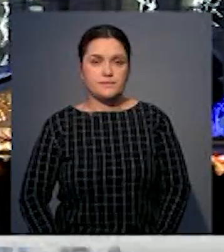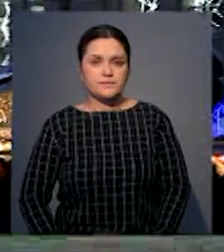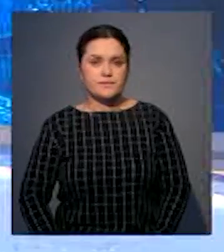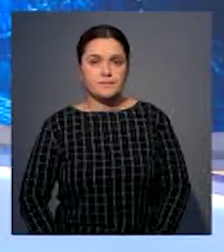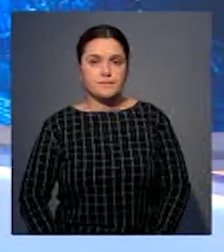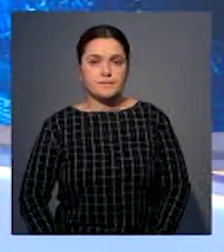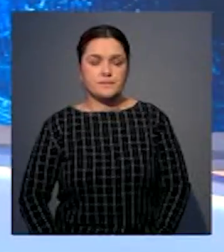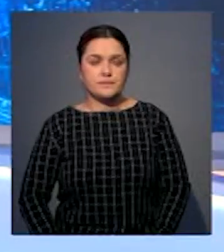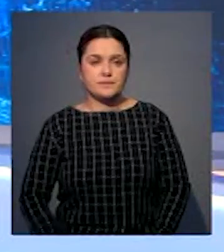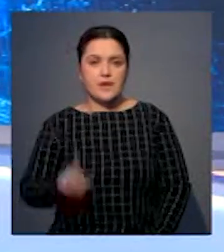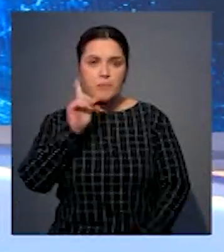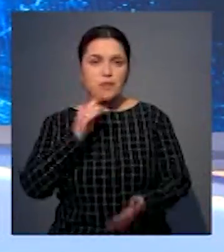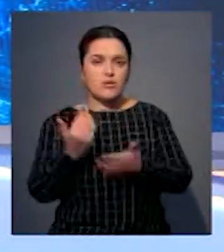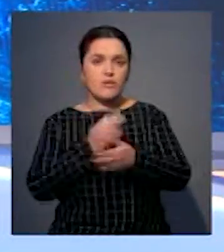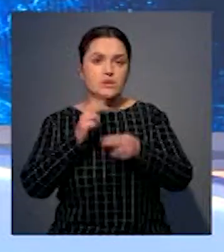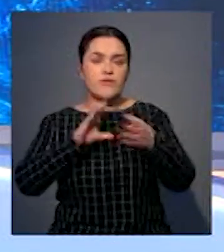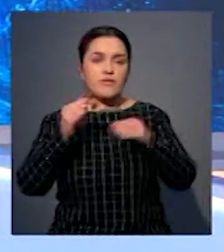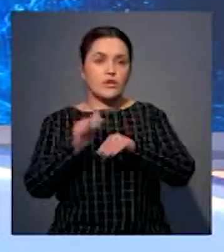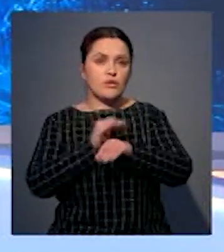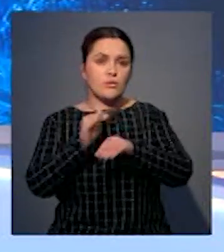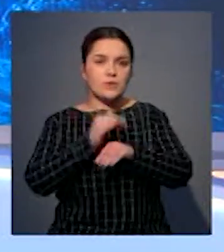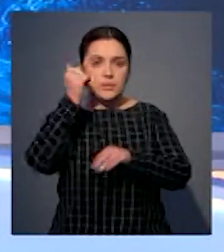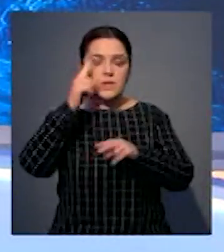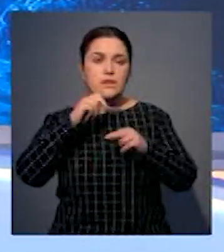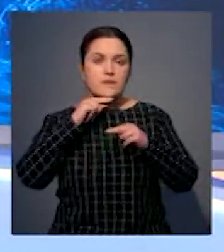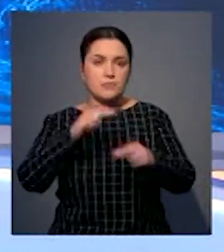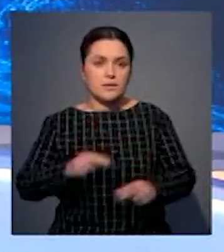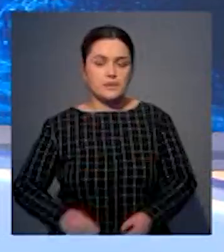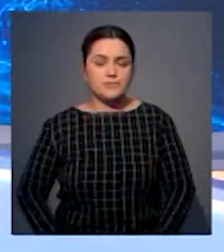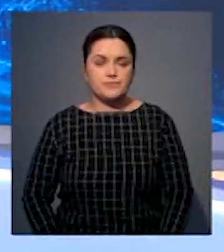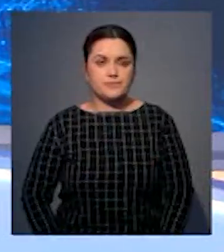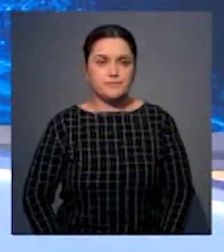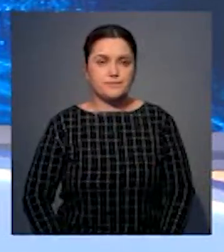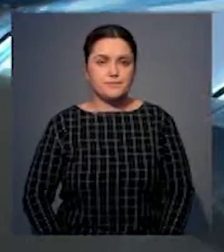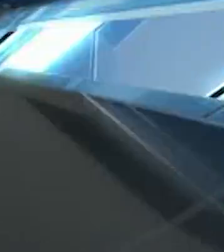На этом у нас пока все. Спасибо за внимание. Оставайтесь с нами.